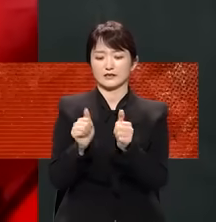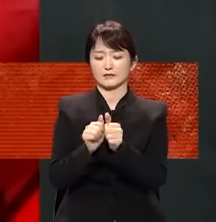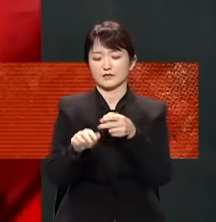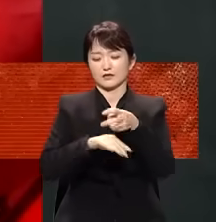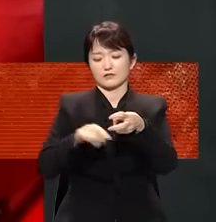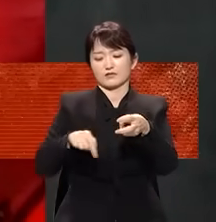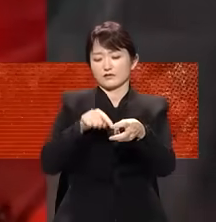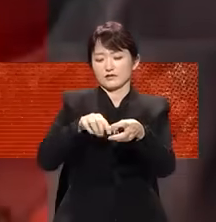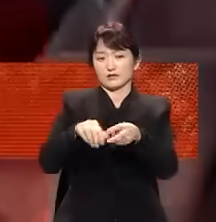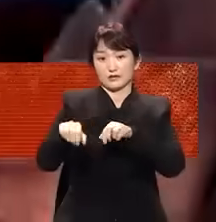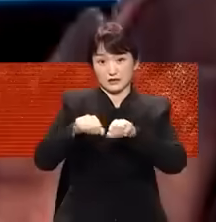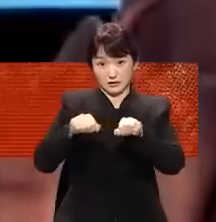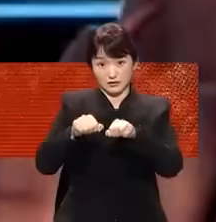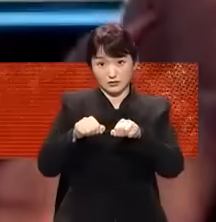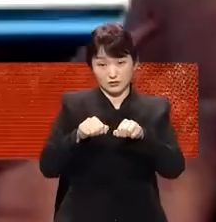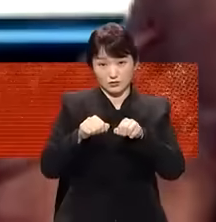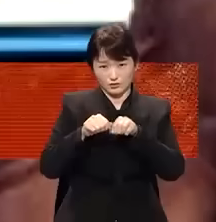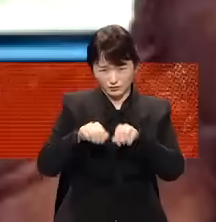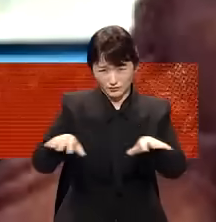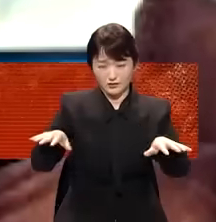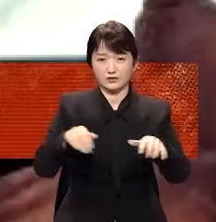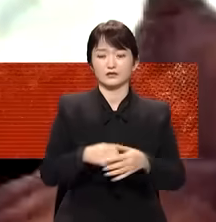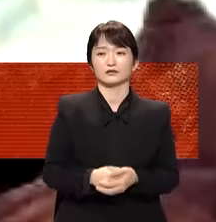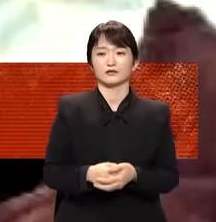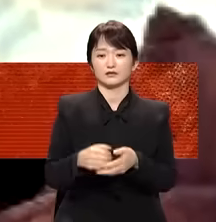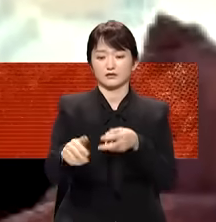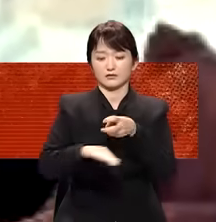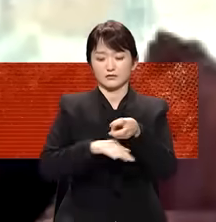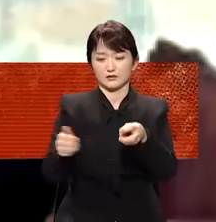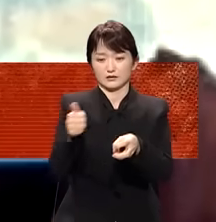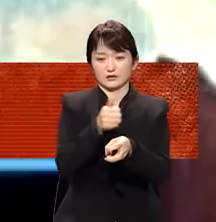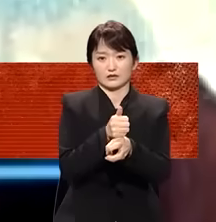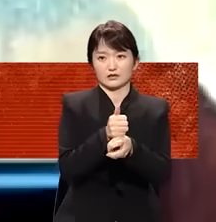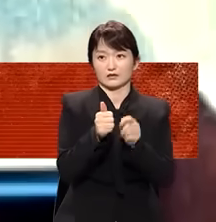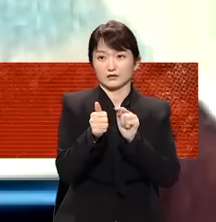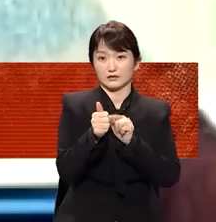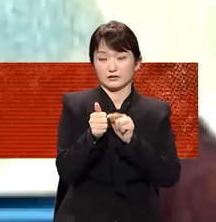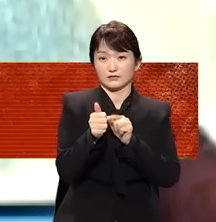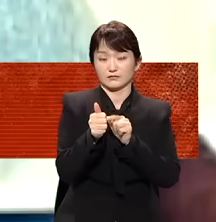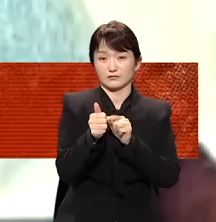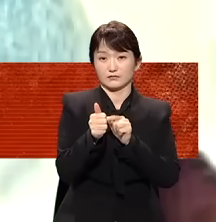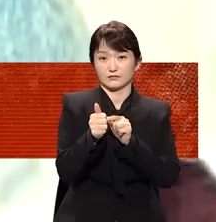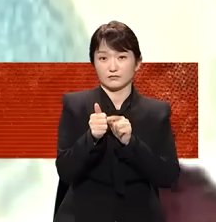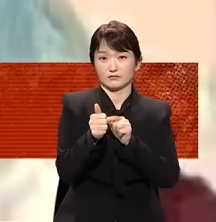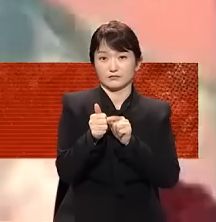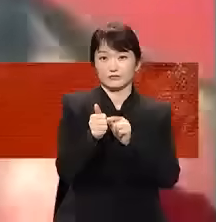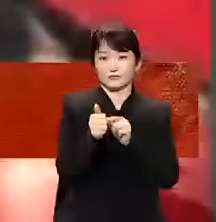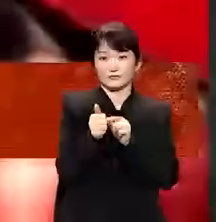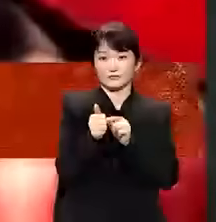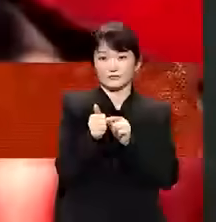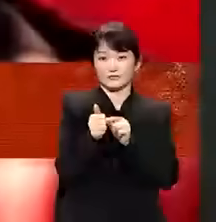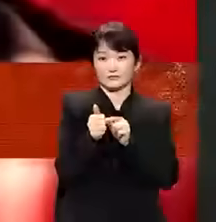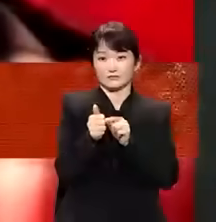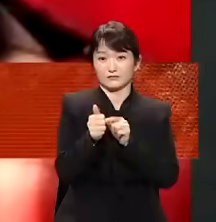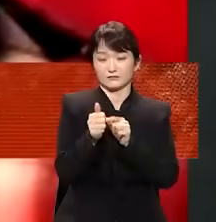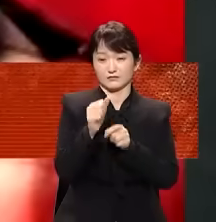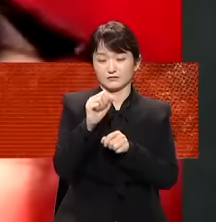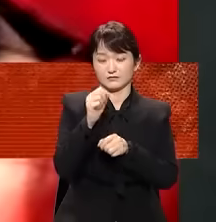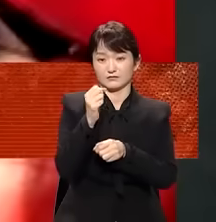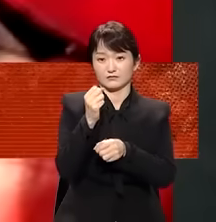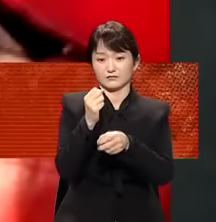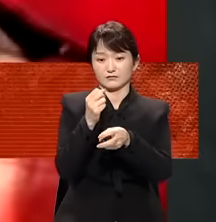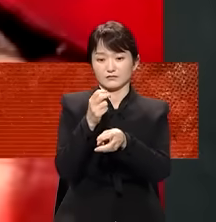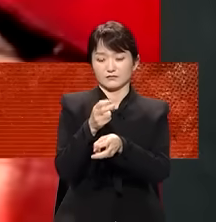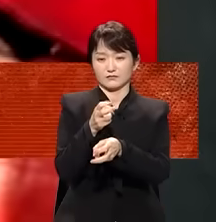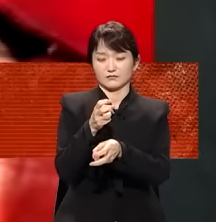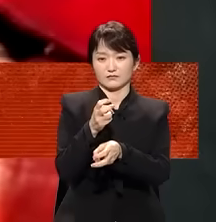제목으로 공유가 되고 있는 사진입니다이 버스에 탑승한 남성 승객이를 그렇죠 반으로 잡히겠죠 뒤로 젖히고